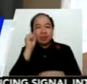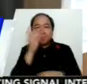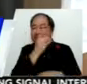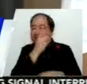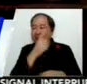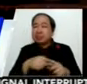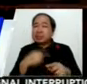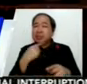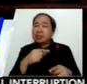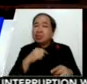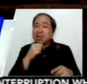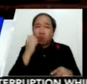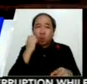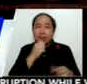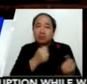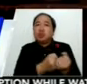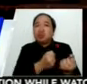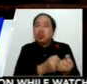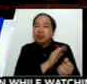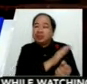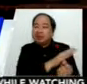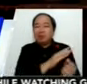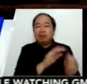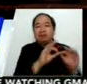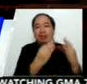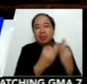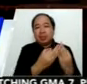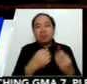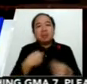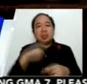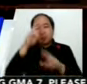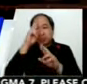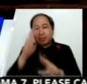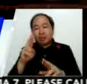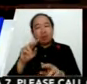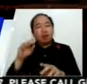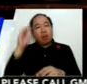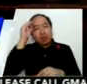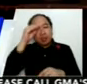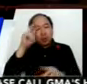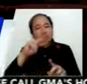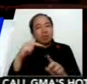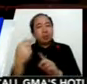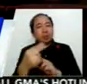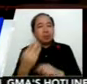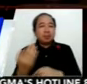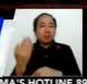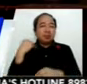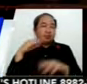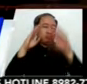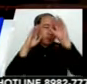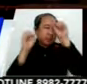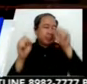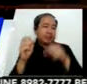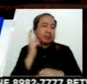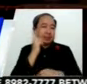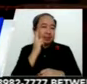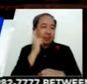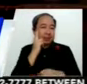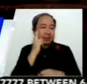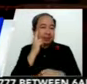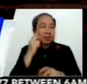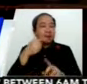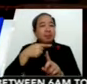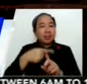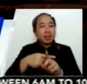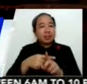sa kanyang pamilya. May respeto ako sa mga pananaw at opinyon ni dating Pangulong Rodrigo Duterte, pati na ng aking